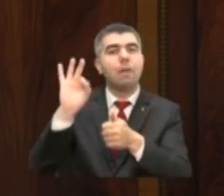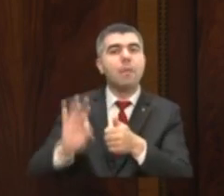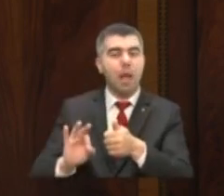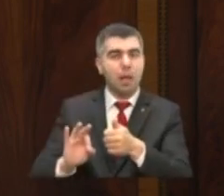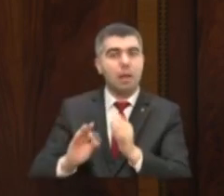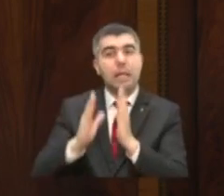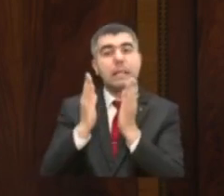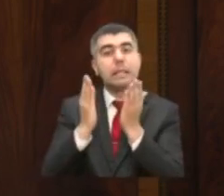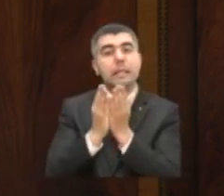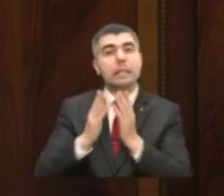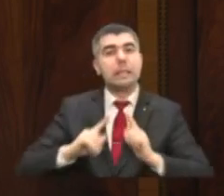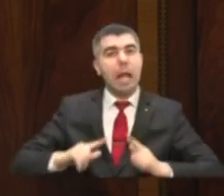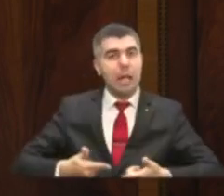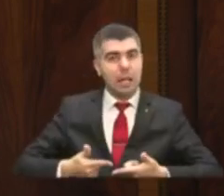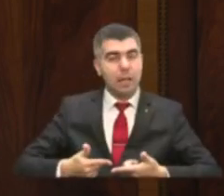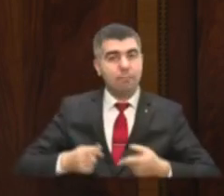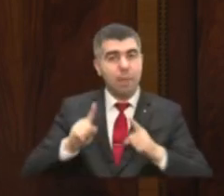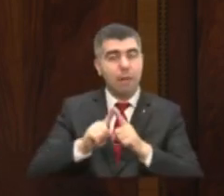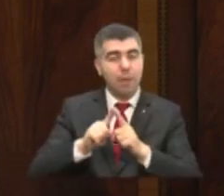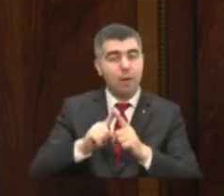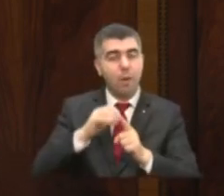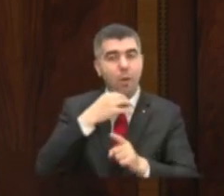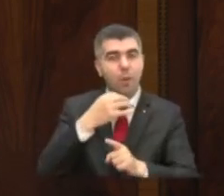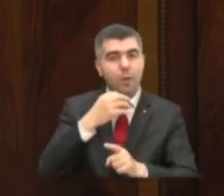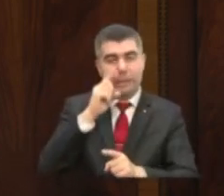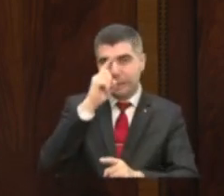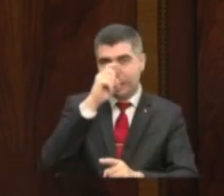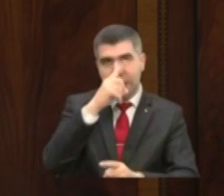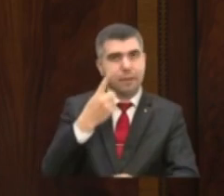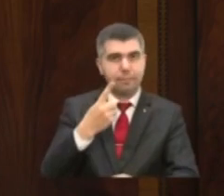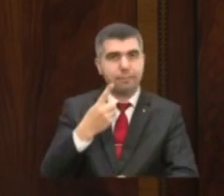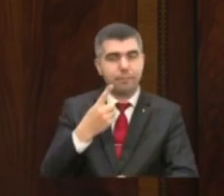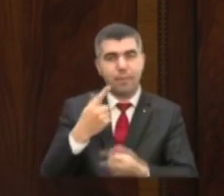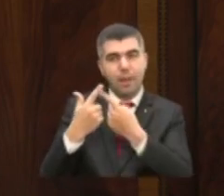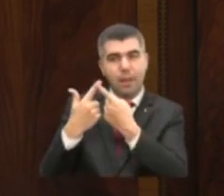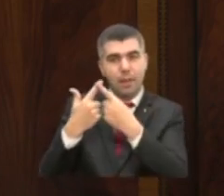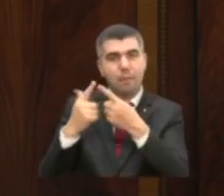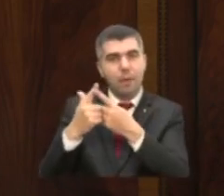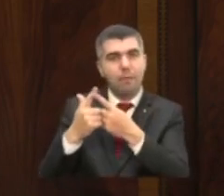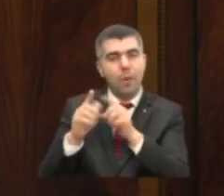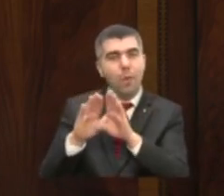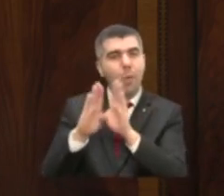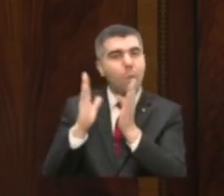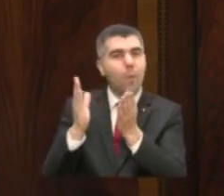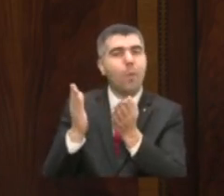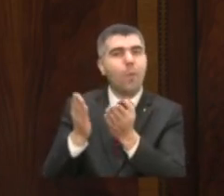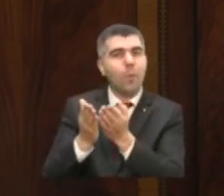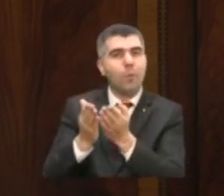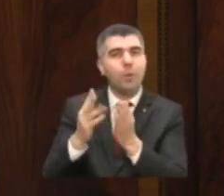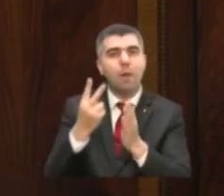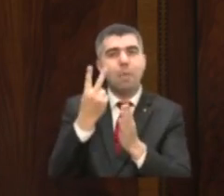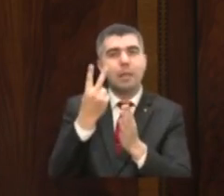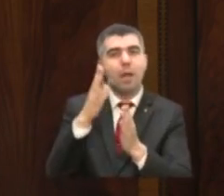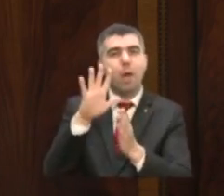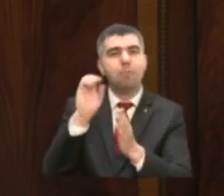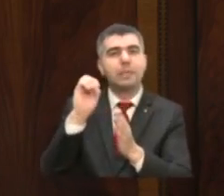للتعليم وصمة عار على هذه الحكومة والحكومة السابقة واللي عندها تأثير على جميع القطاعات، 250,000